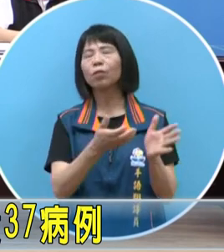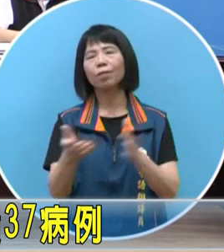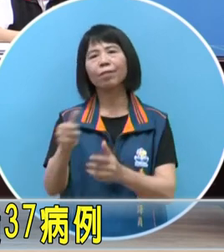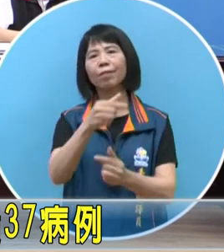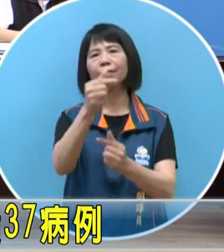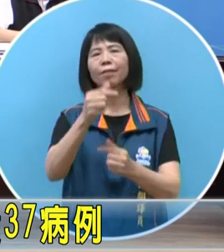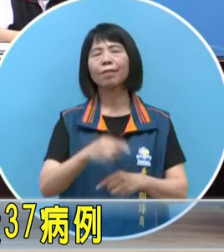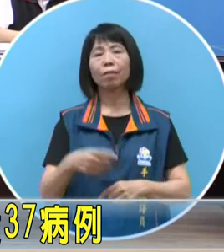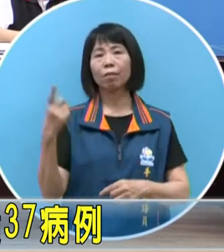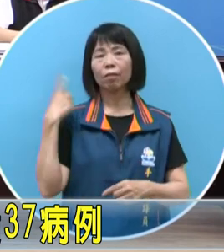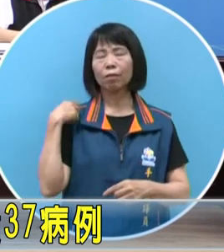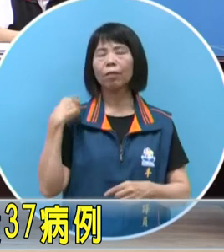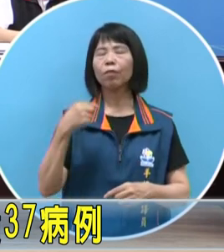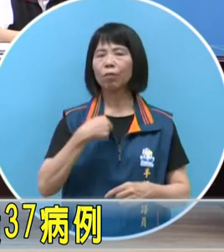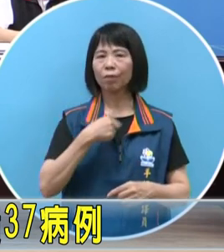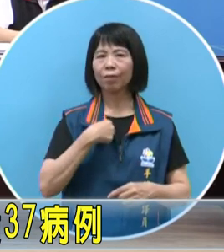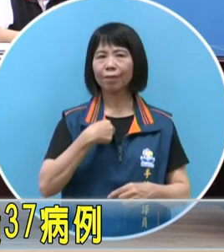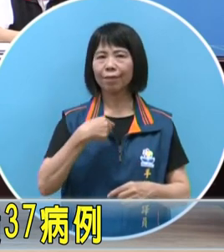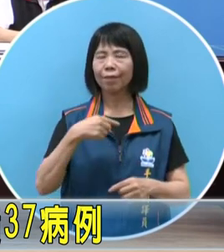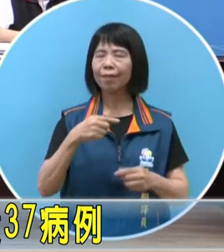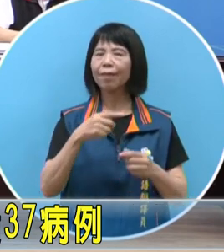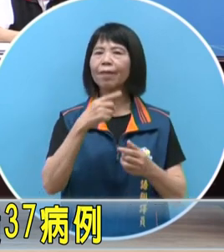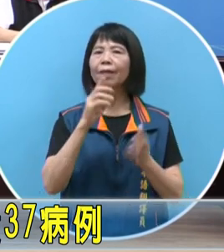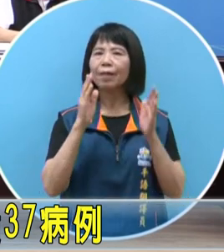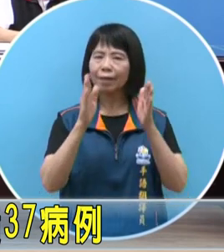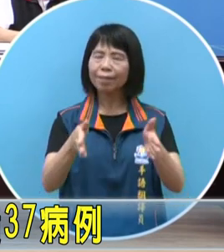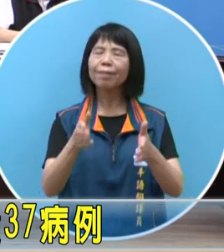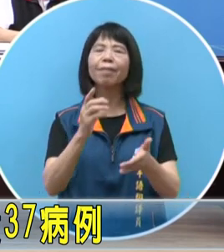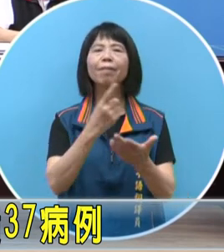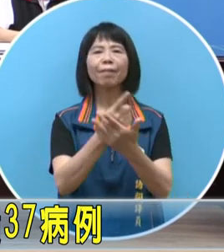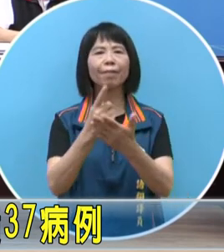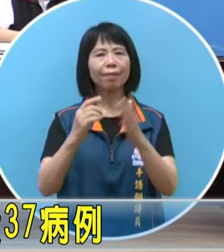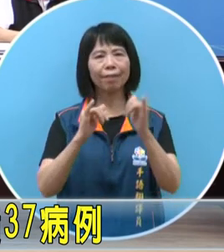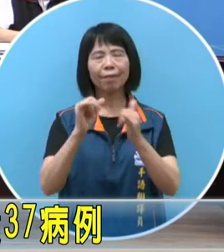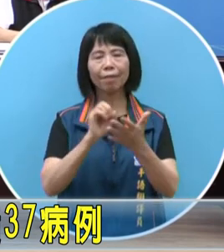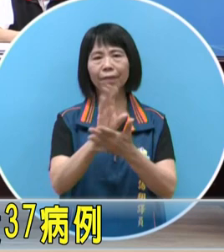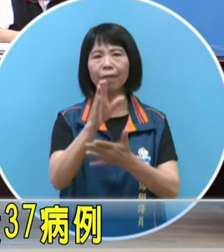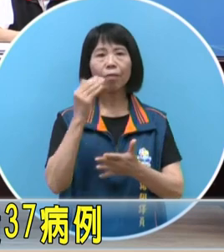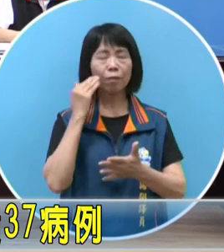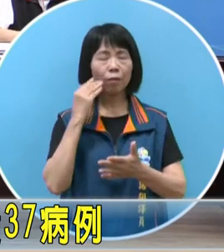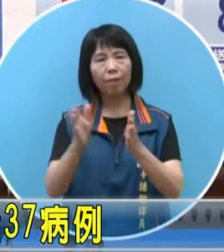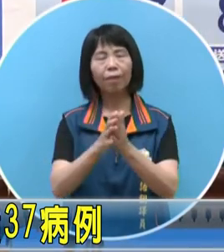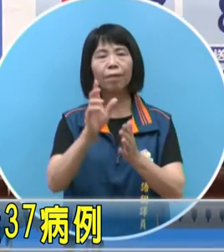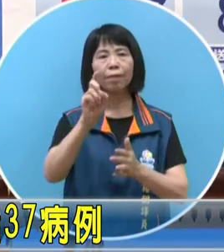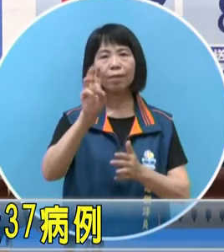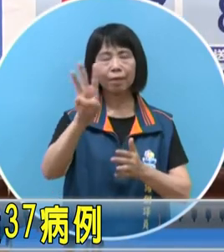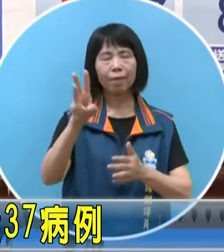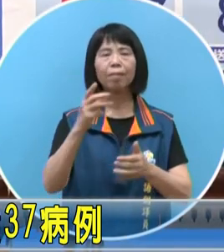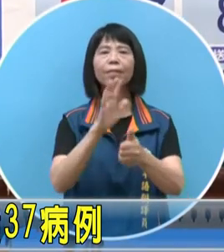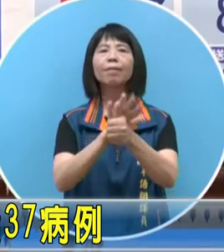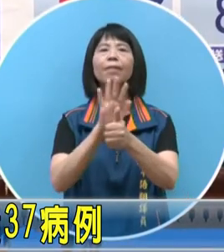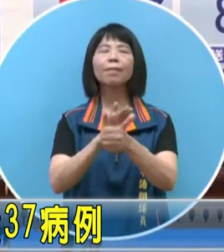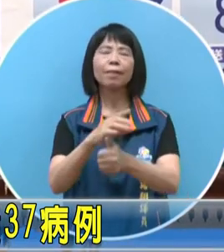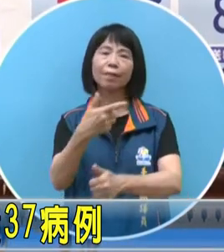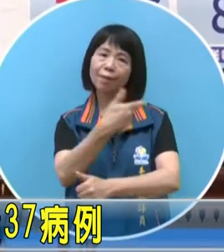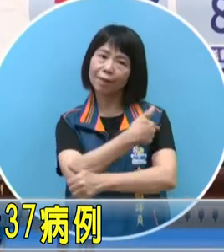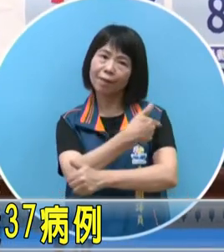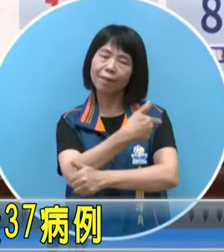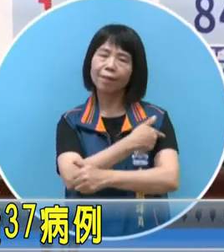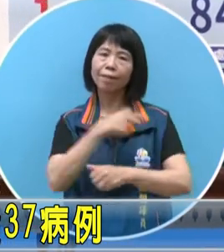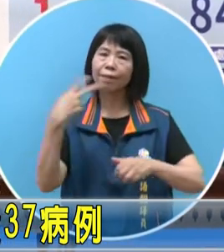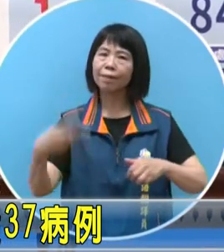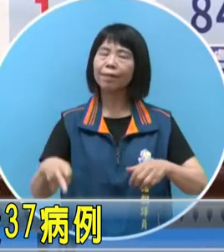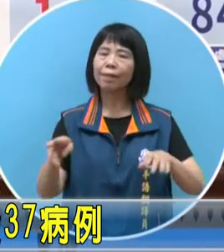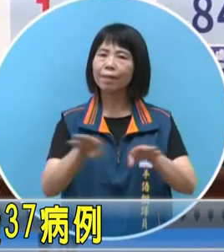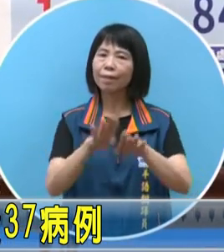亲，如果在端午节连续假期要回到花莲来，也请务必做好健康自主管理14天，不只